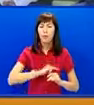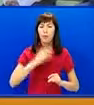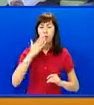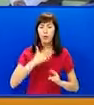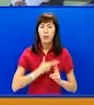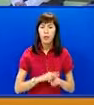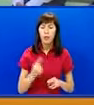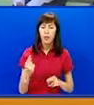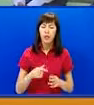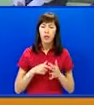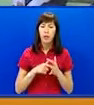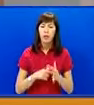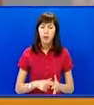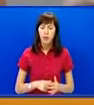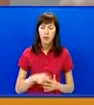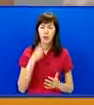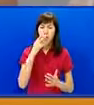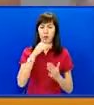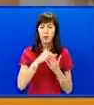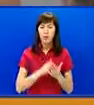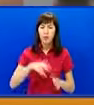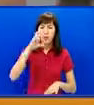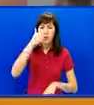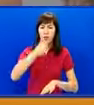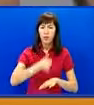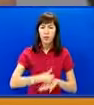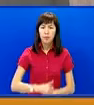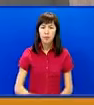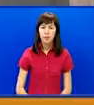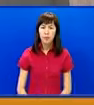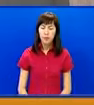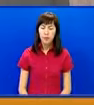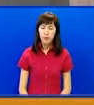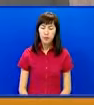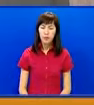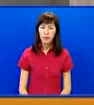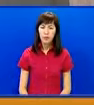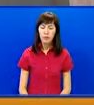ведь это одно из требований, указанных в программной статье главы государства.